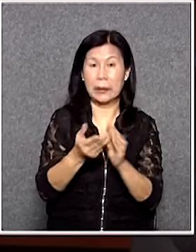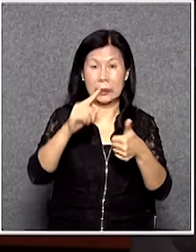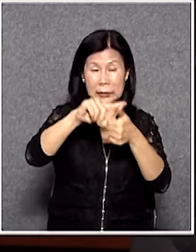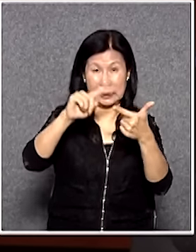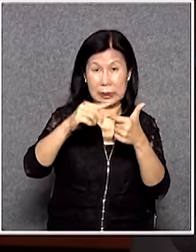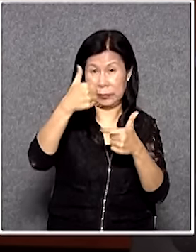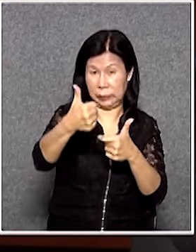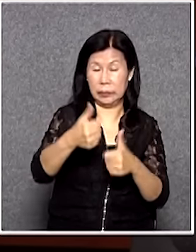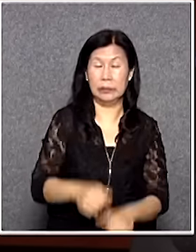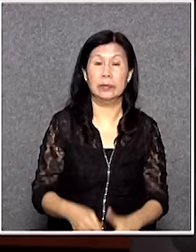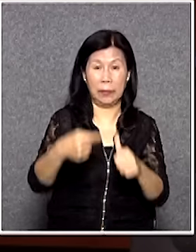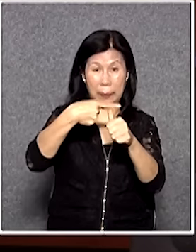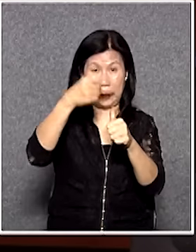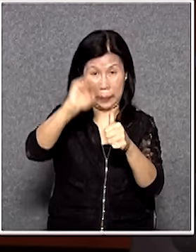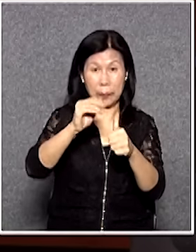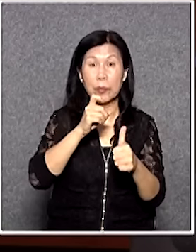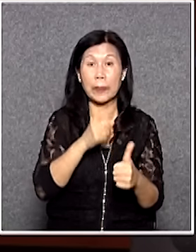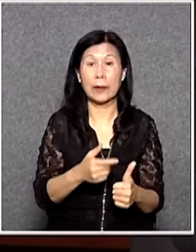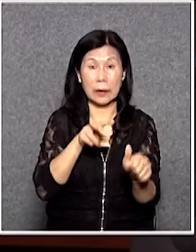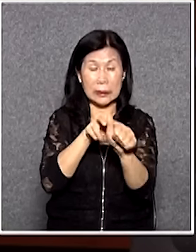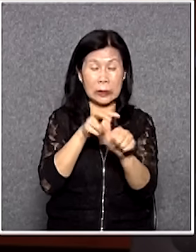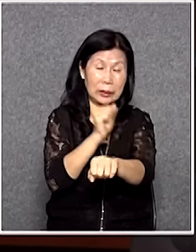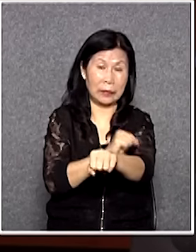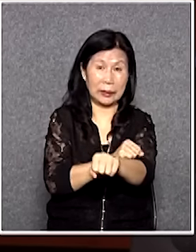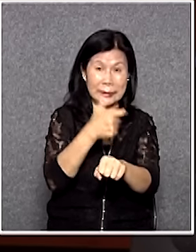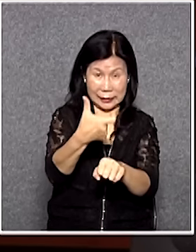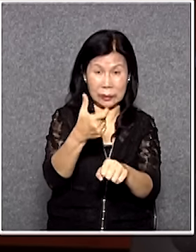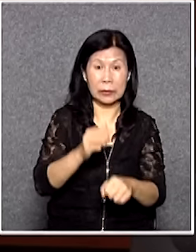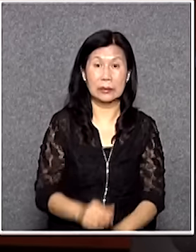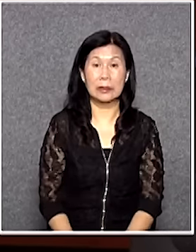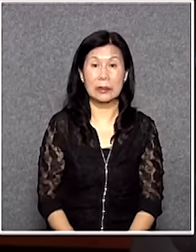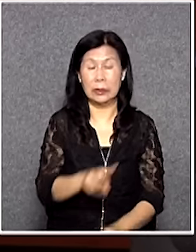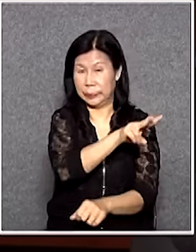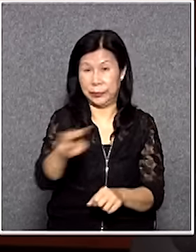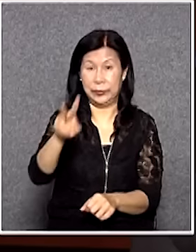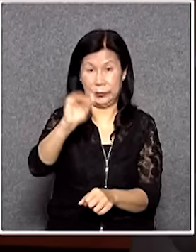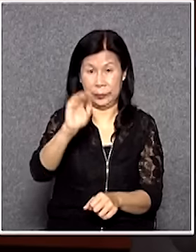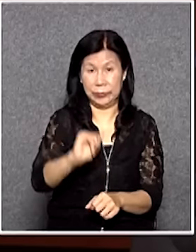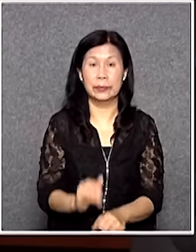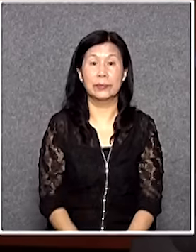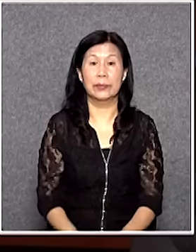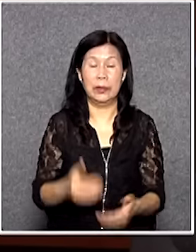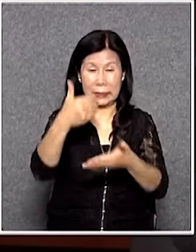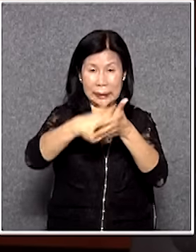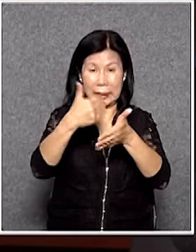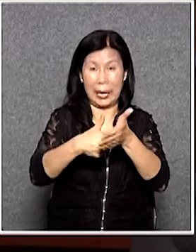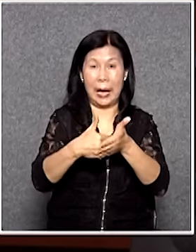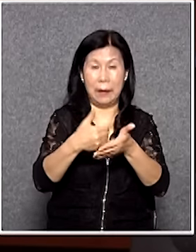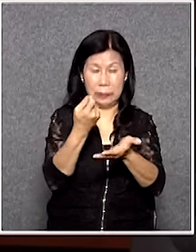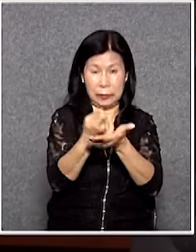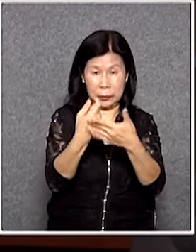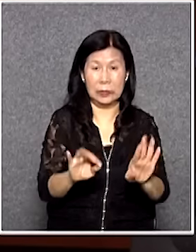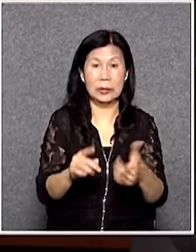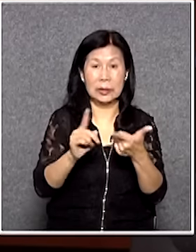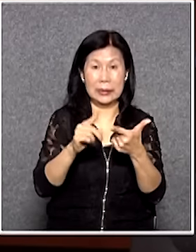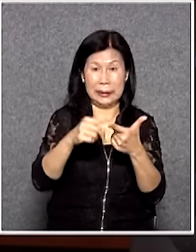處，一來就將這個管理費即劃一同埋降低啊，另外